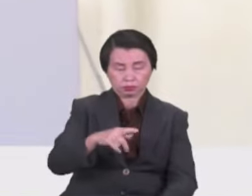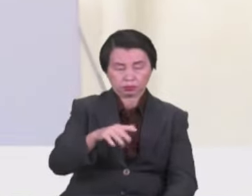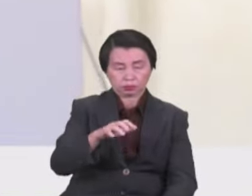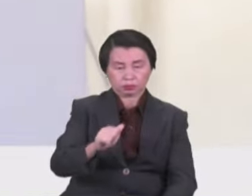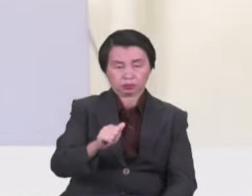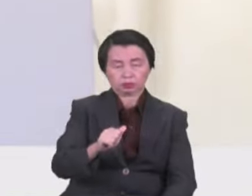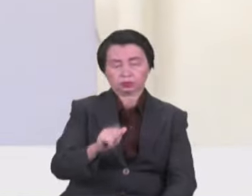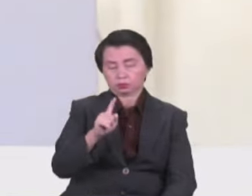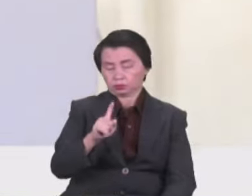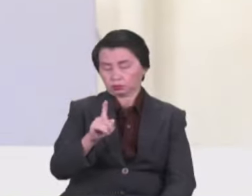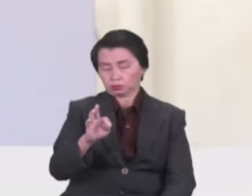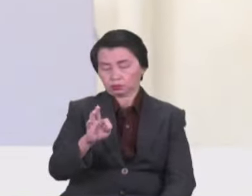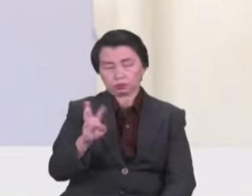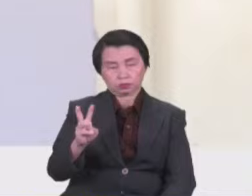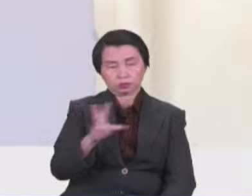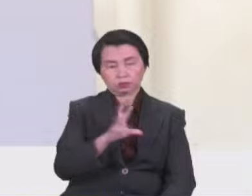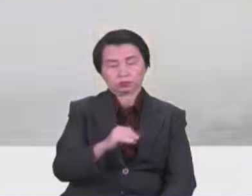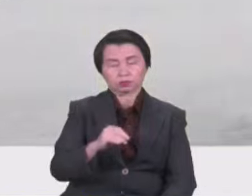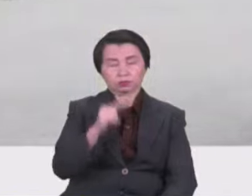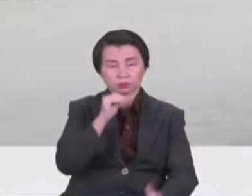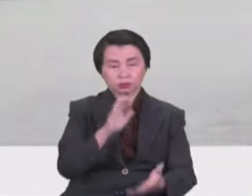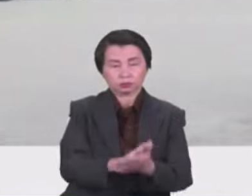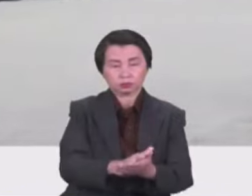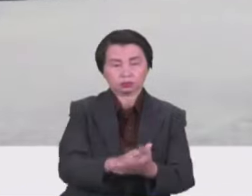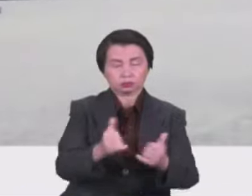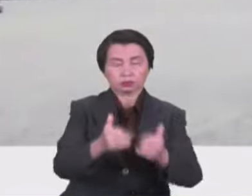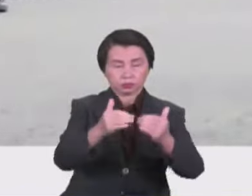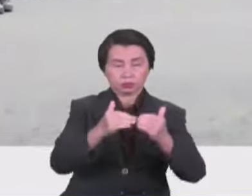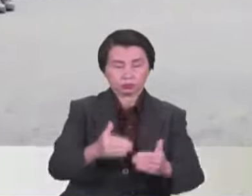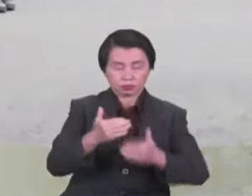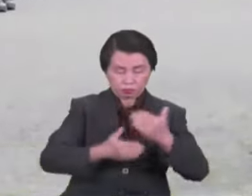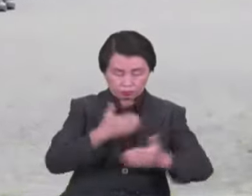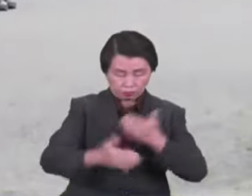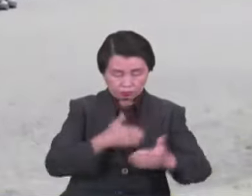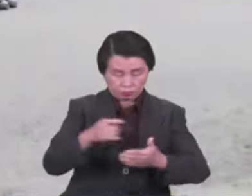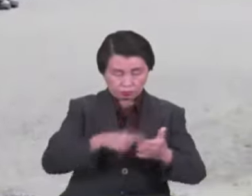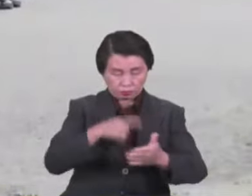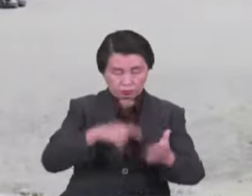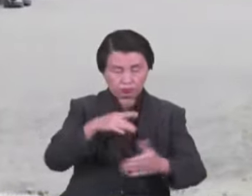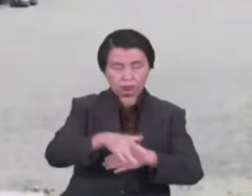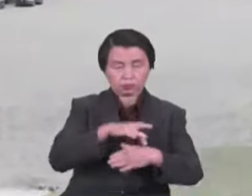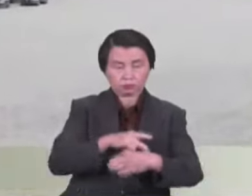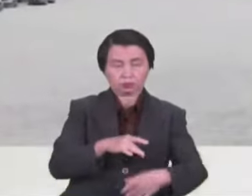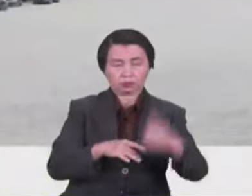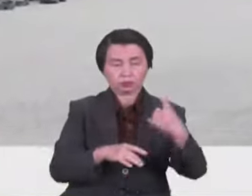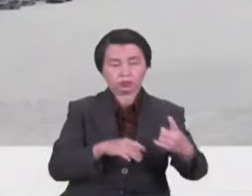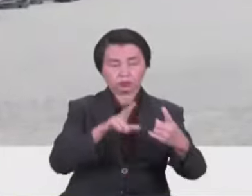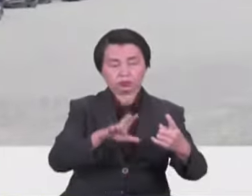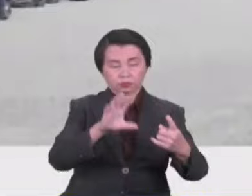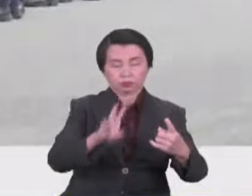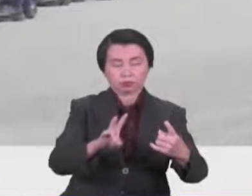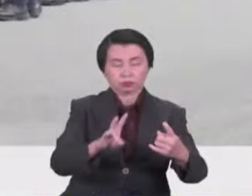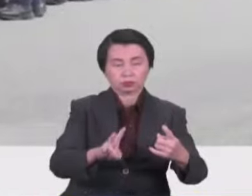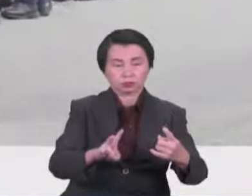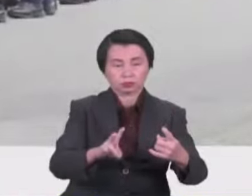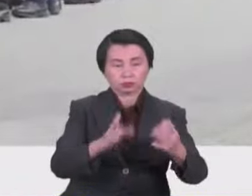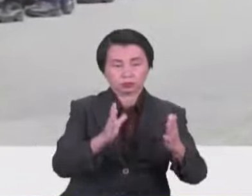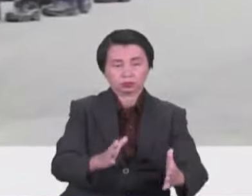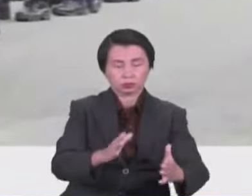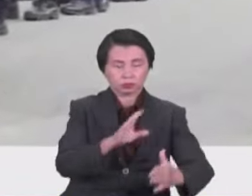melibatkan 196 anggota dan pasangan. Seterusnya, proses pengundian awal melibatkan 1,376